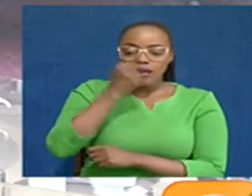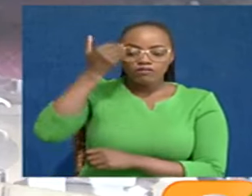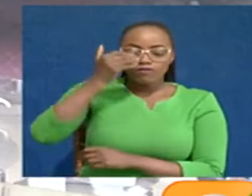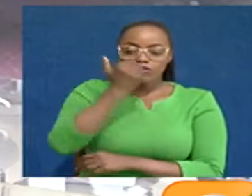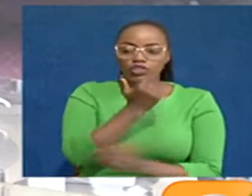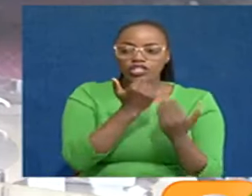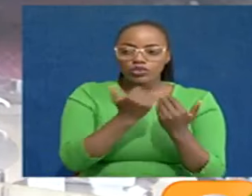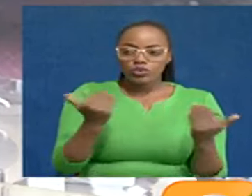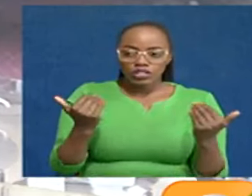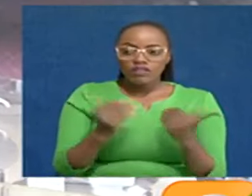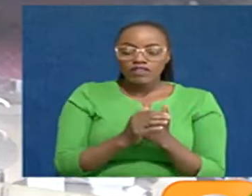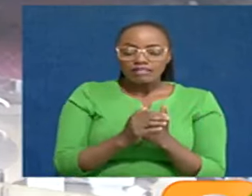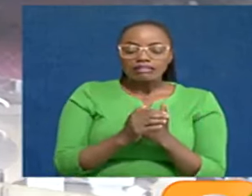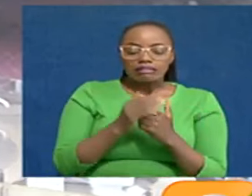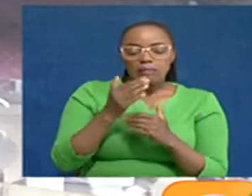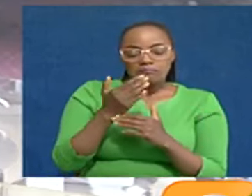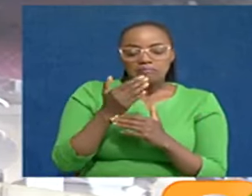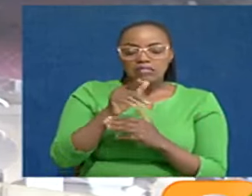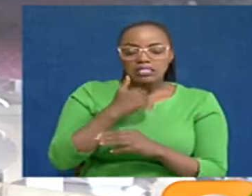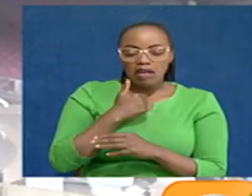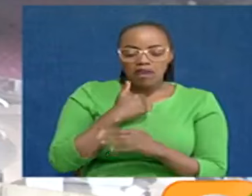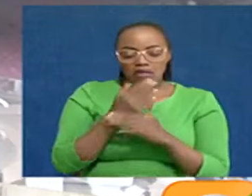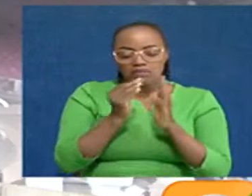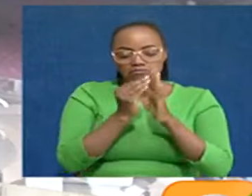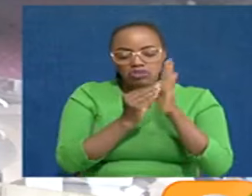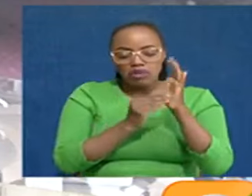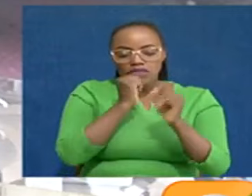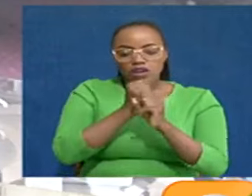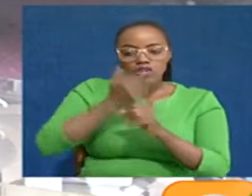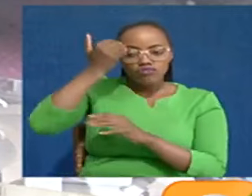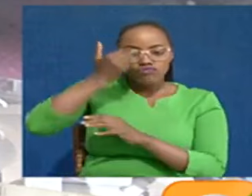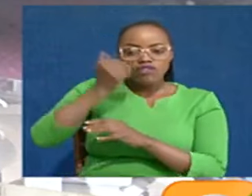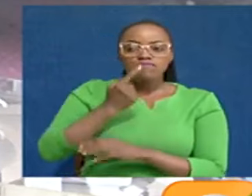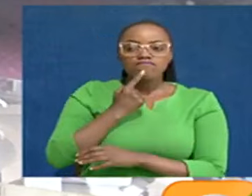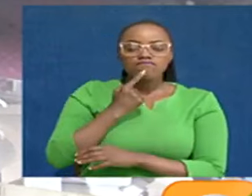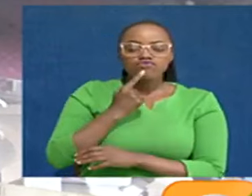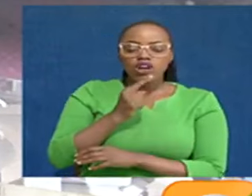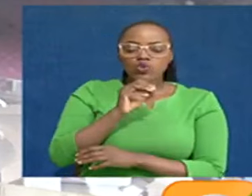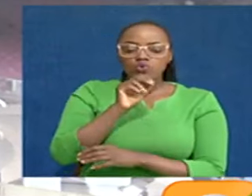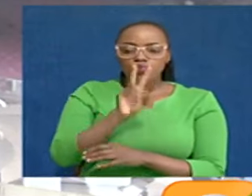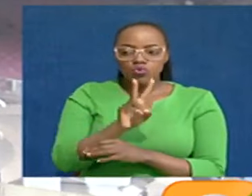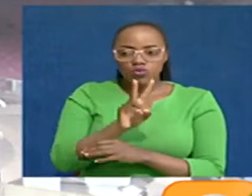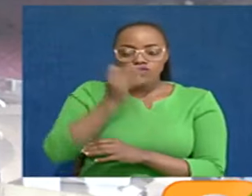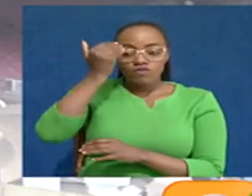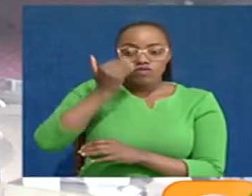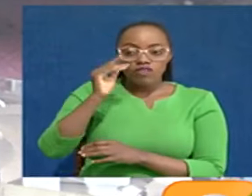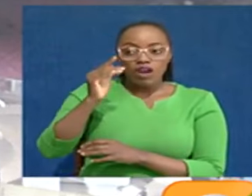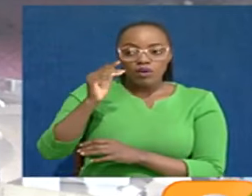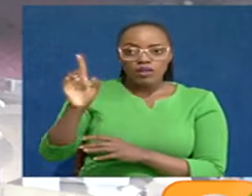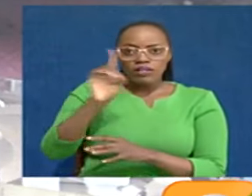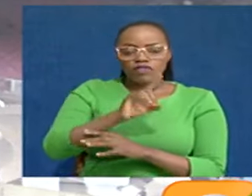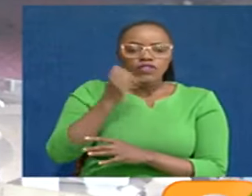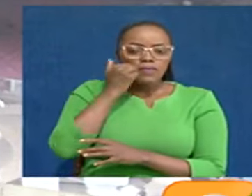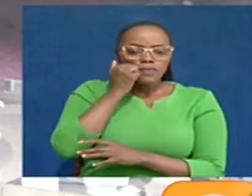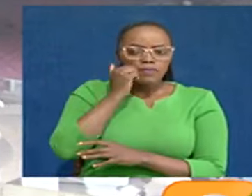watoto maarufu Bug in the Lens, huku akiwa na rekodi ya kufanya upasuaji 102 wa macho kwa siku kwa wagonjwa